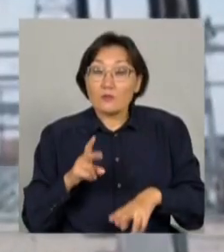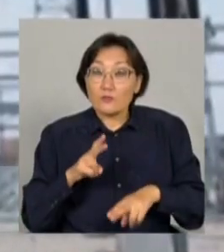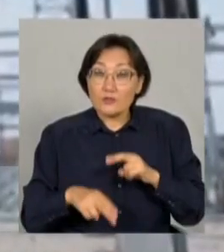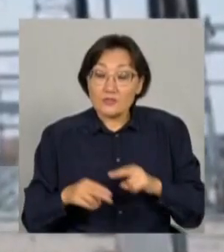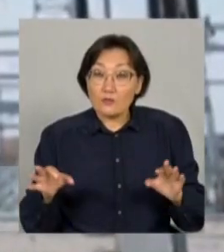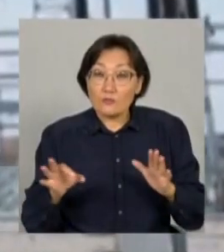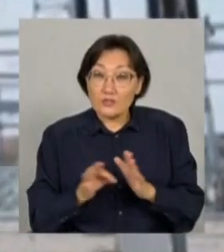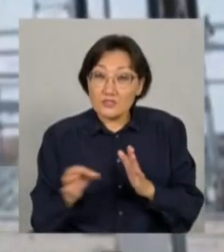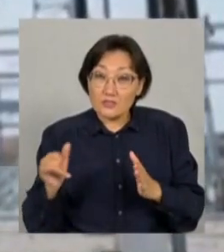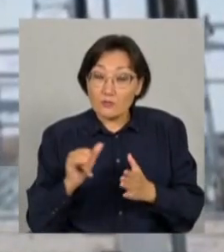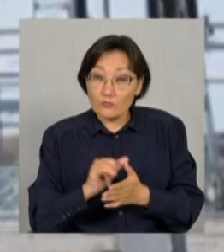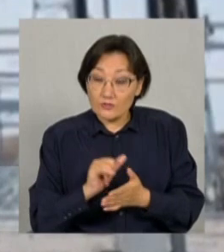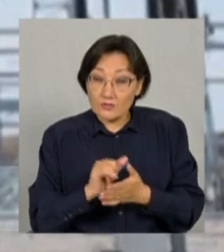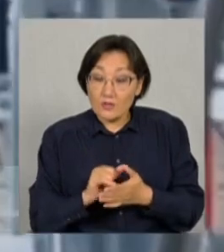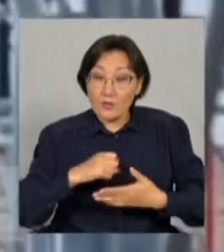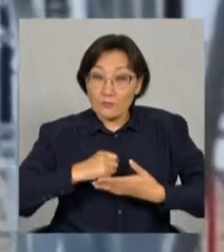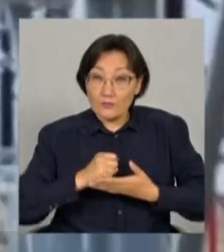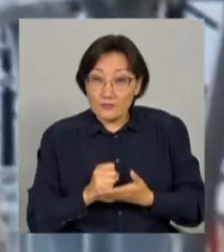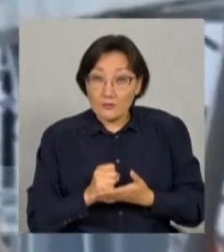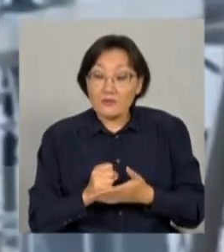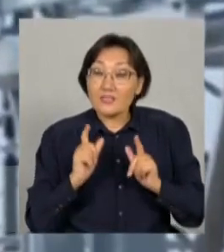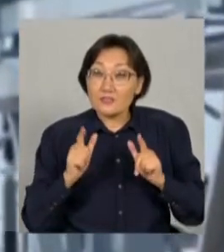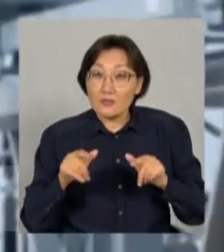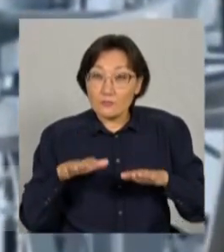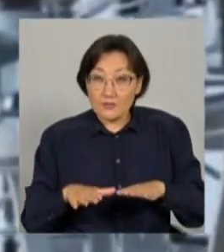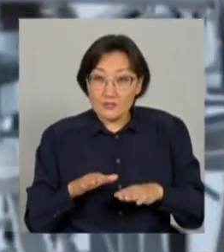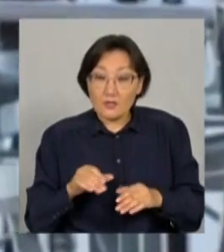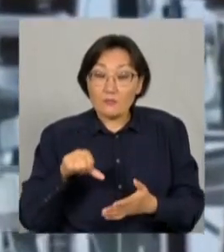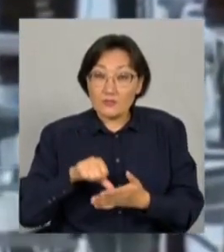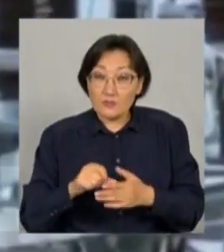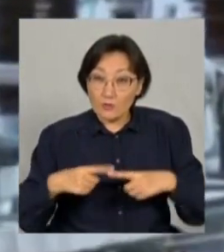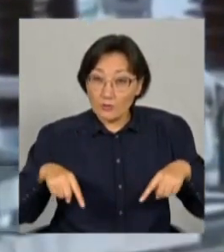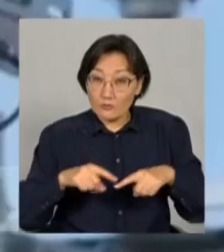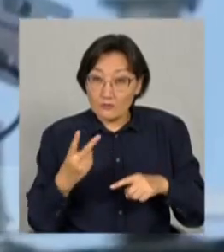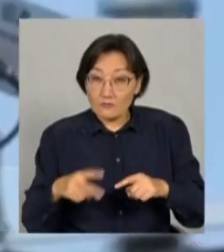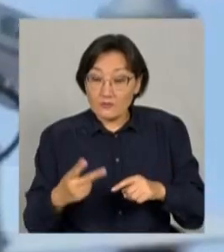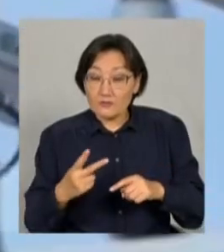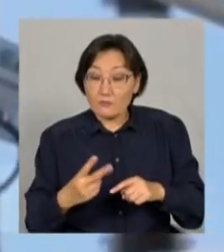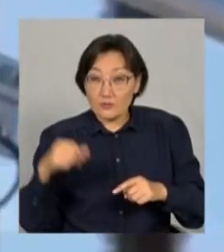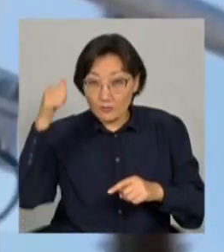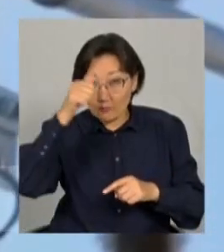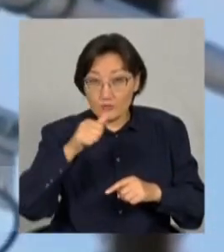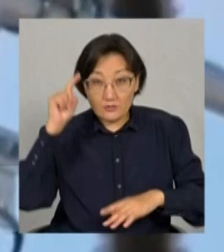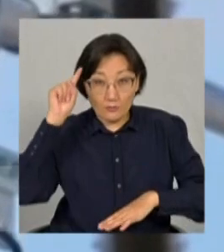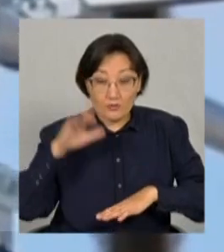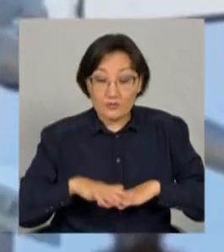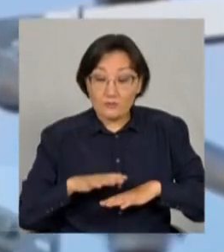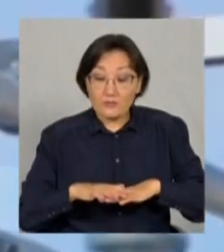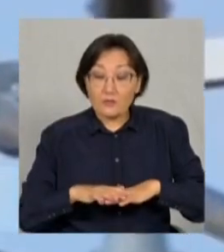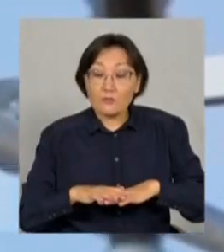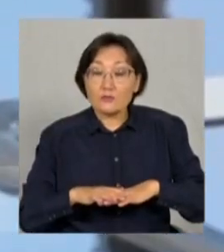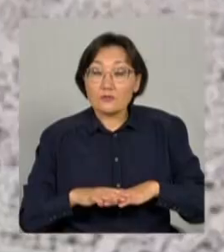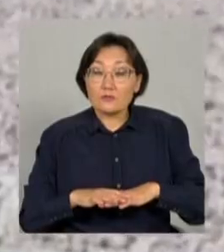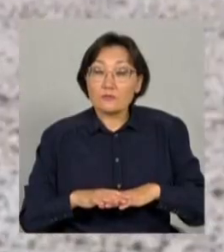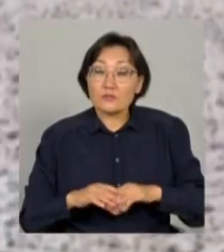установок принимается при согласии местных представительных органов. В связи с этим 22 августа областной акимат планирует провести